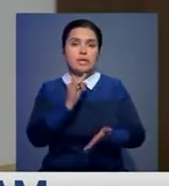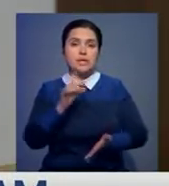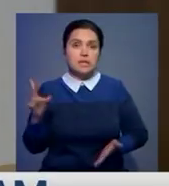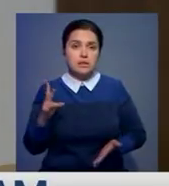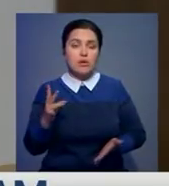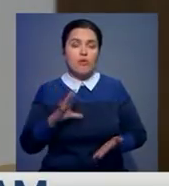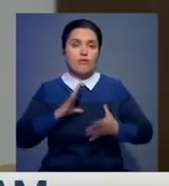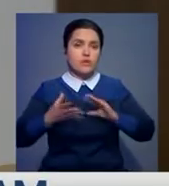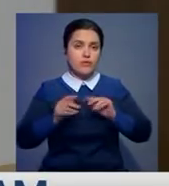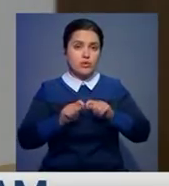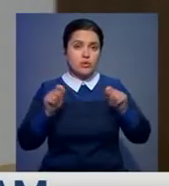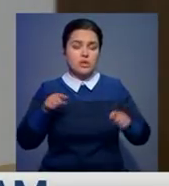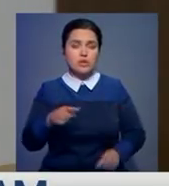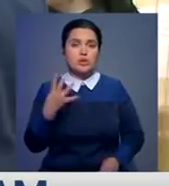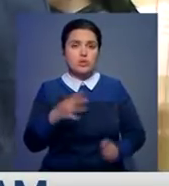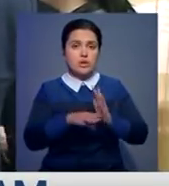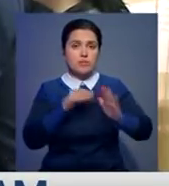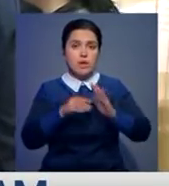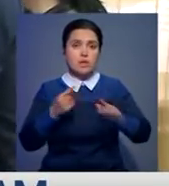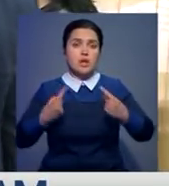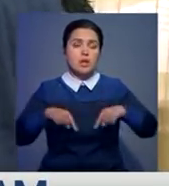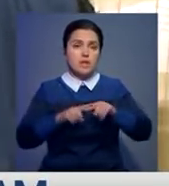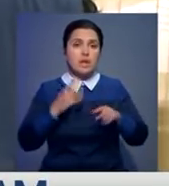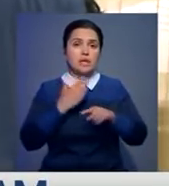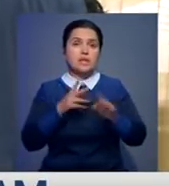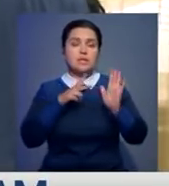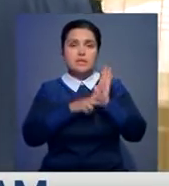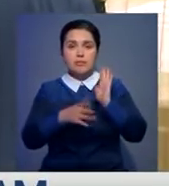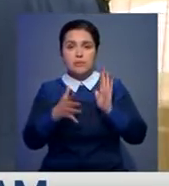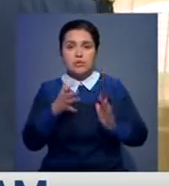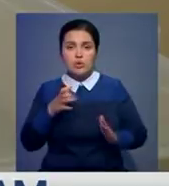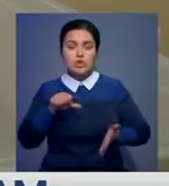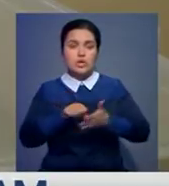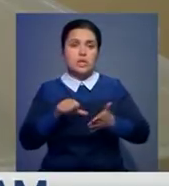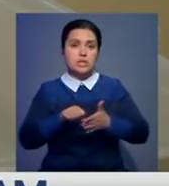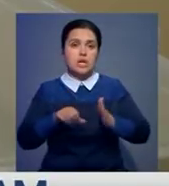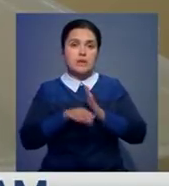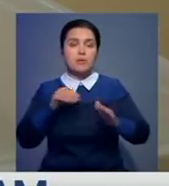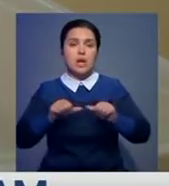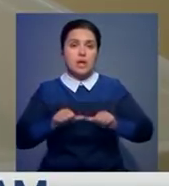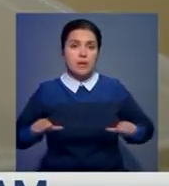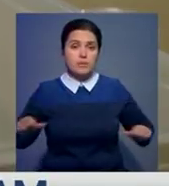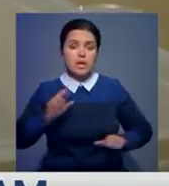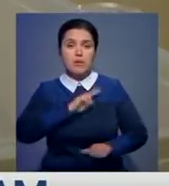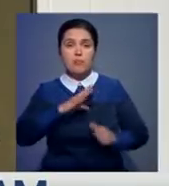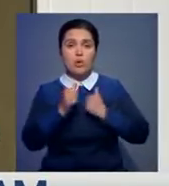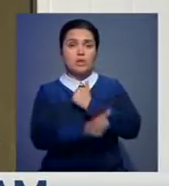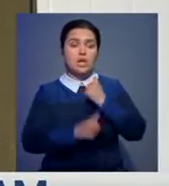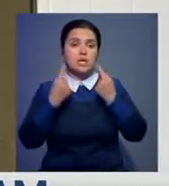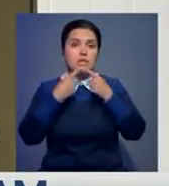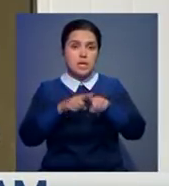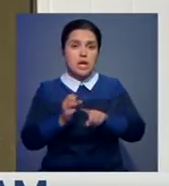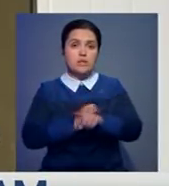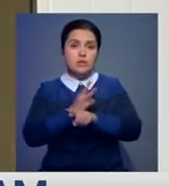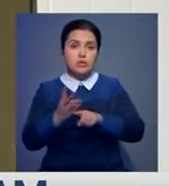создано 1040 избирательных участков, мобилизовано почти 7500 членов избирательных комиссий. Работа по